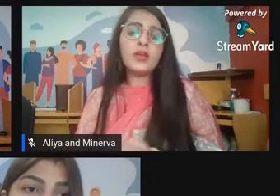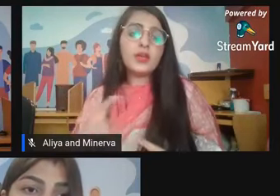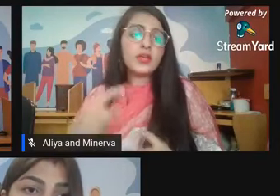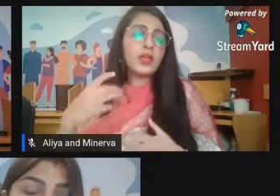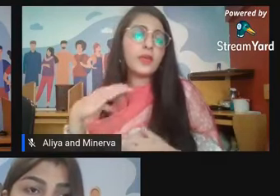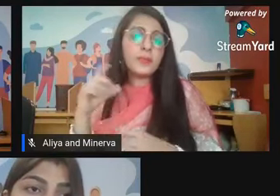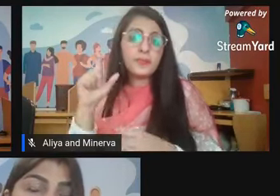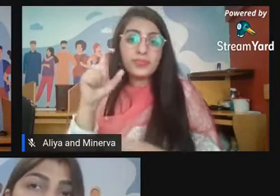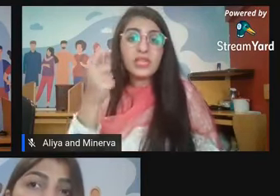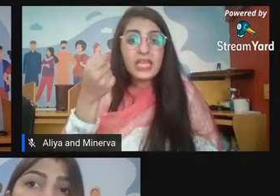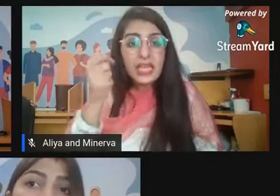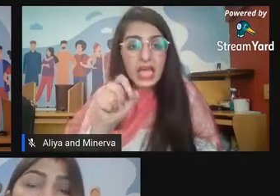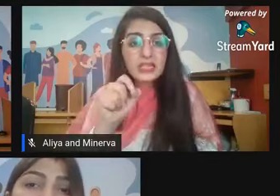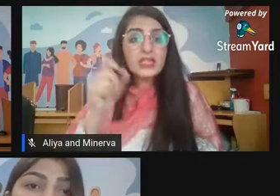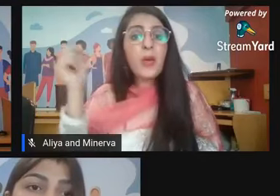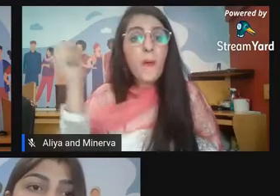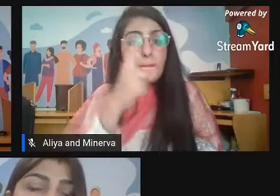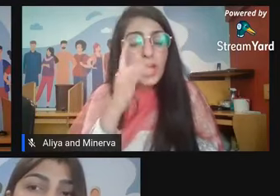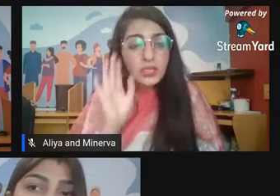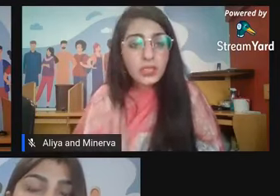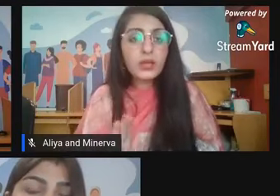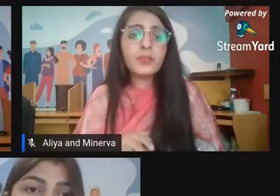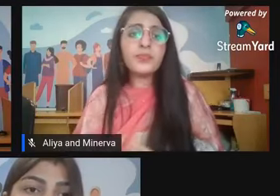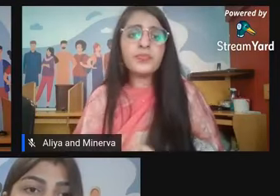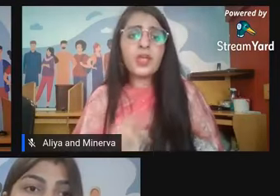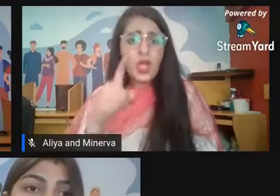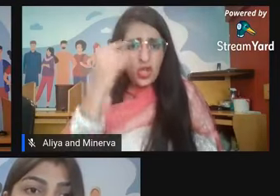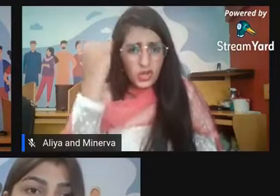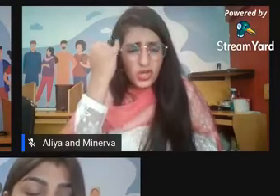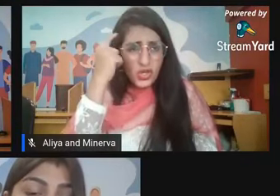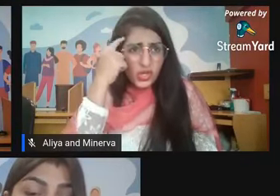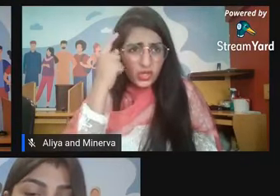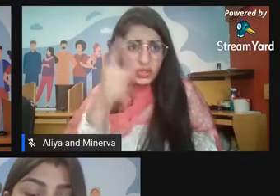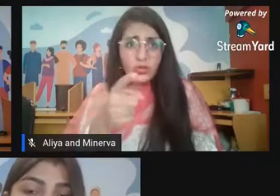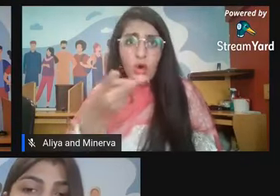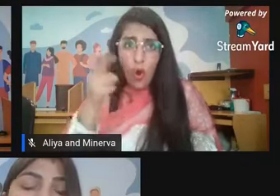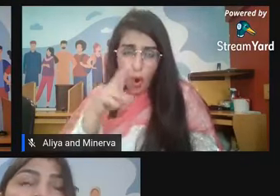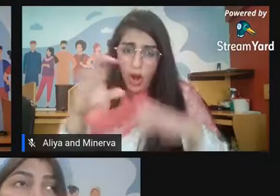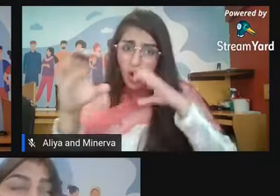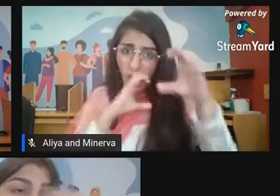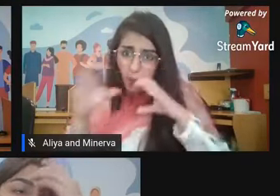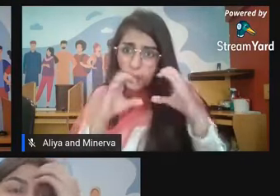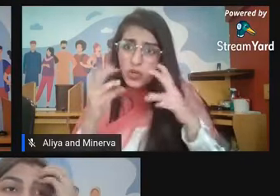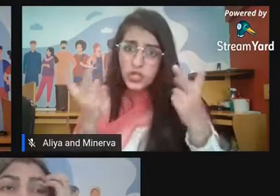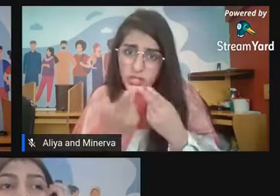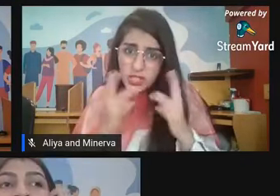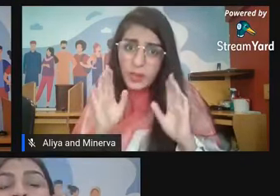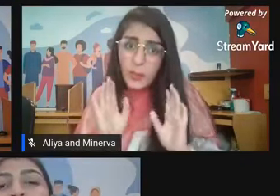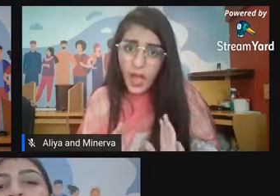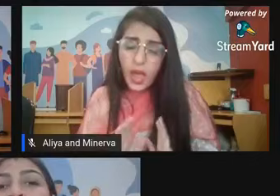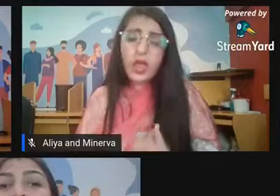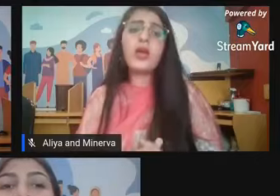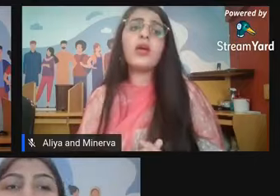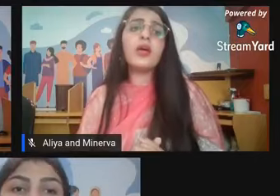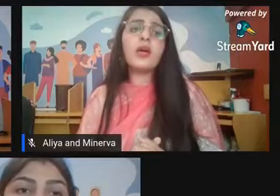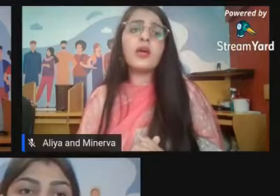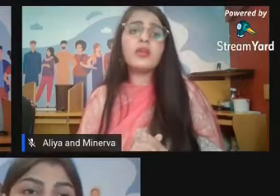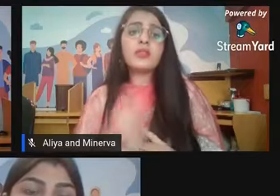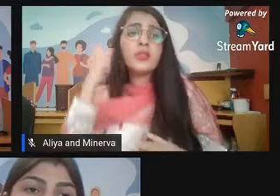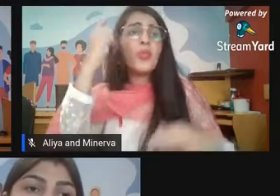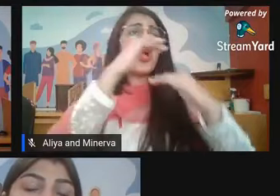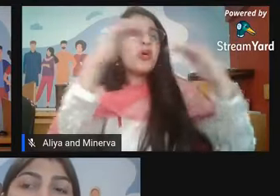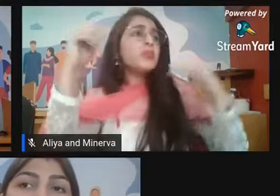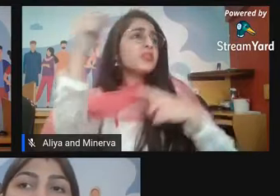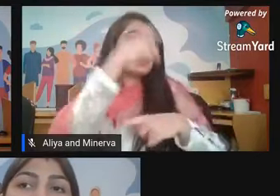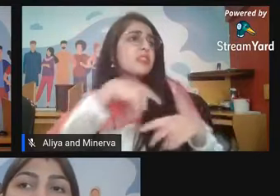टू द फैक्ट कि ये ब्रेस्ट कैंसर अवेयरनेस मंथ है, डू यू थिंक दिस इज अ टॉपिक वी शुड टॉक अबाउट मोर? बिकॉज मैंने देखा है कि बच्चों को